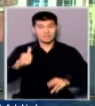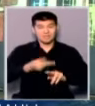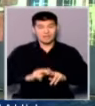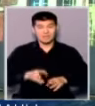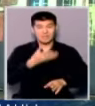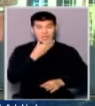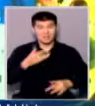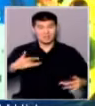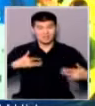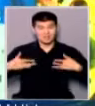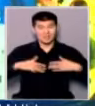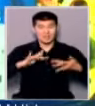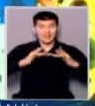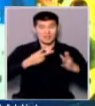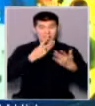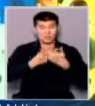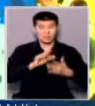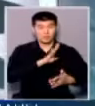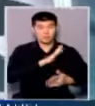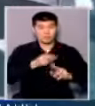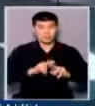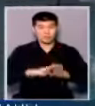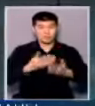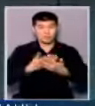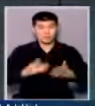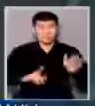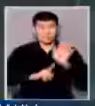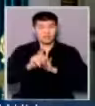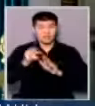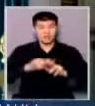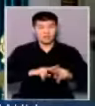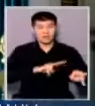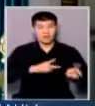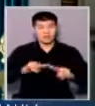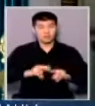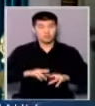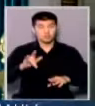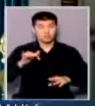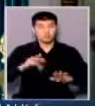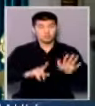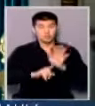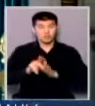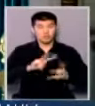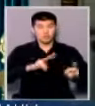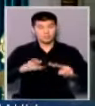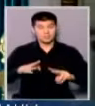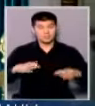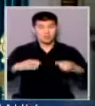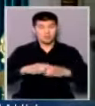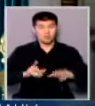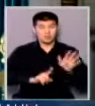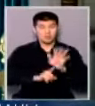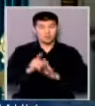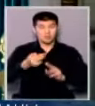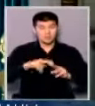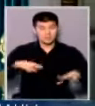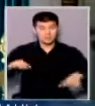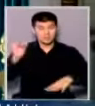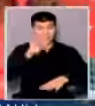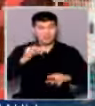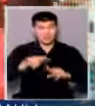кешті тұрғындар тек әлеуметтік желіден тамашалады. Шара шымылдығын дала гүлі би мен жұлдыз би ансамблінің мың бұралған бишілері түрді. Ел